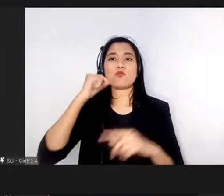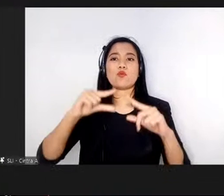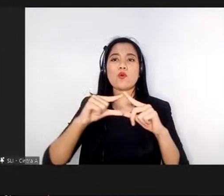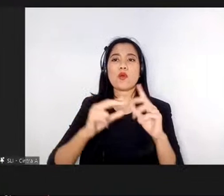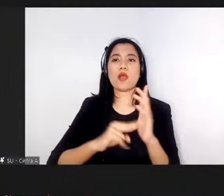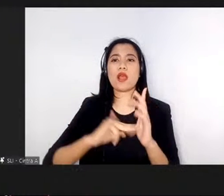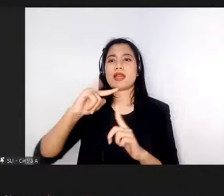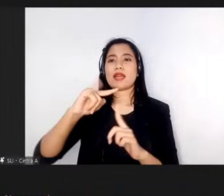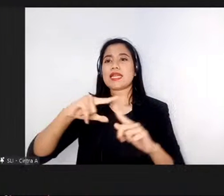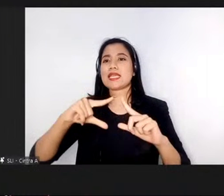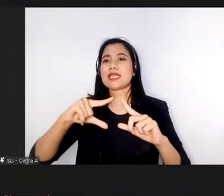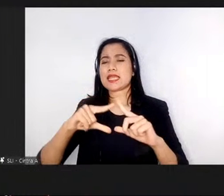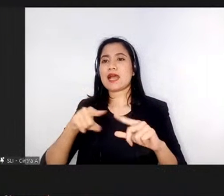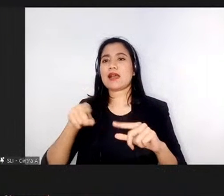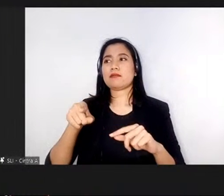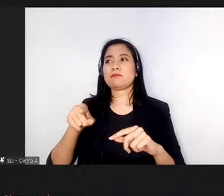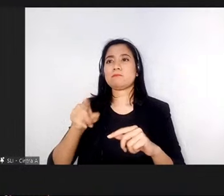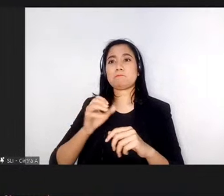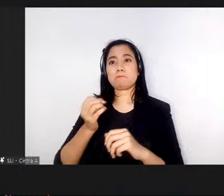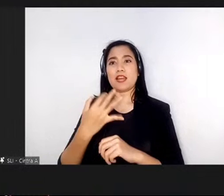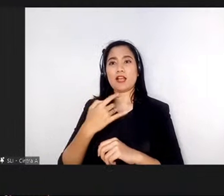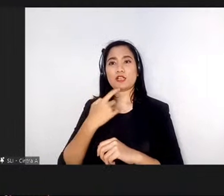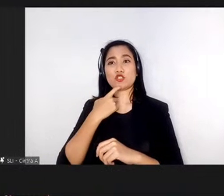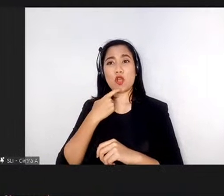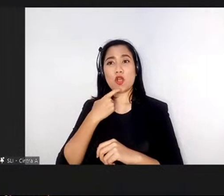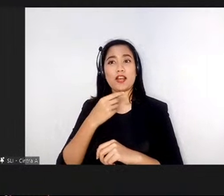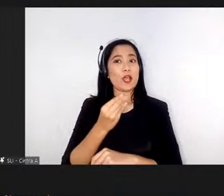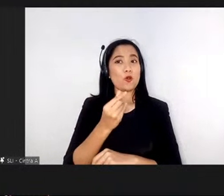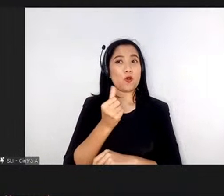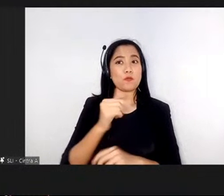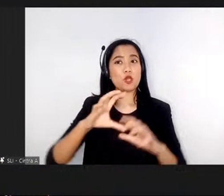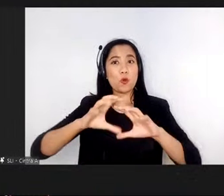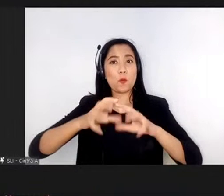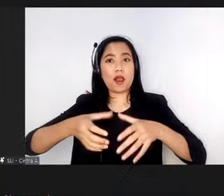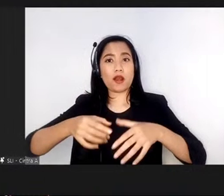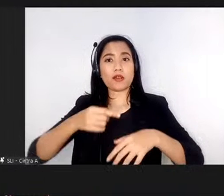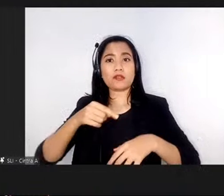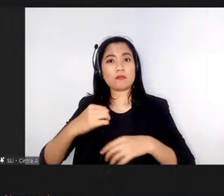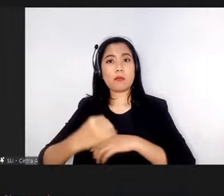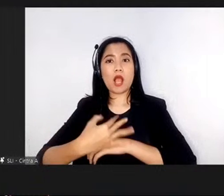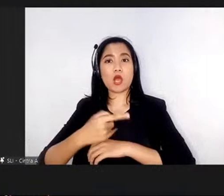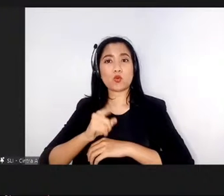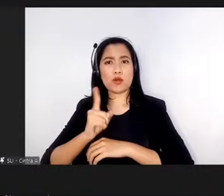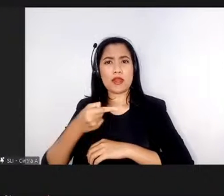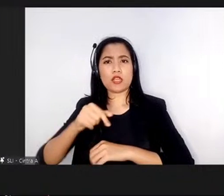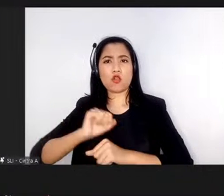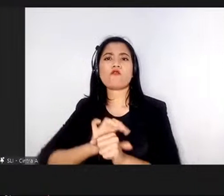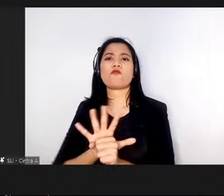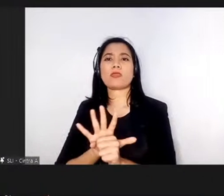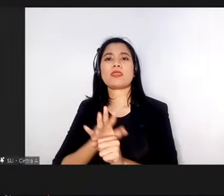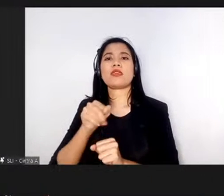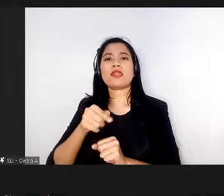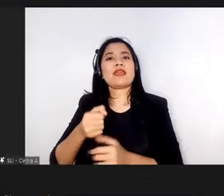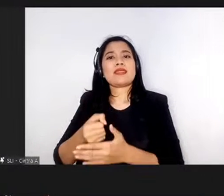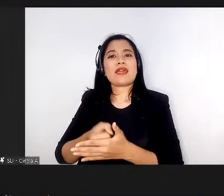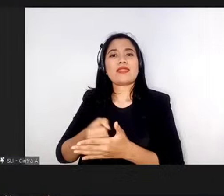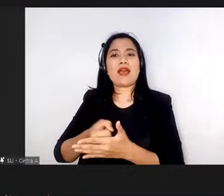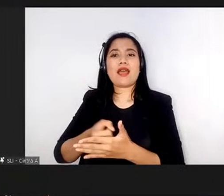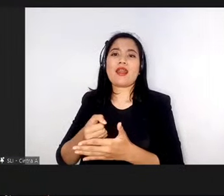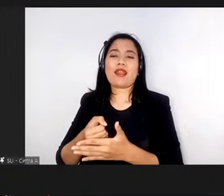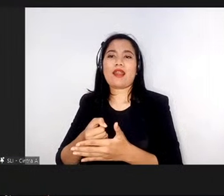sempat mengungkit Bagaimana krisis ekonomi global yang disebabkan oleh covid-19 ini menjadi memberikan tantangan tersendiri dan